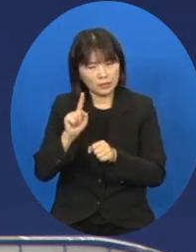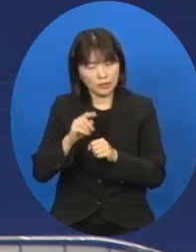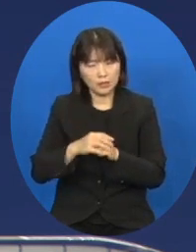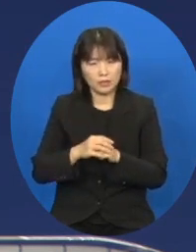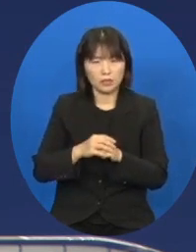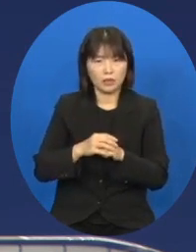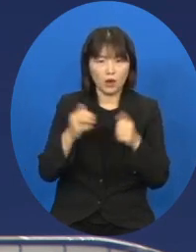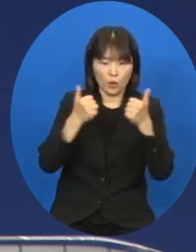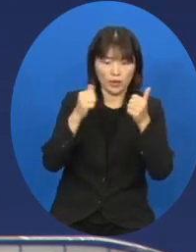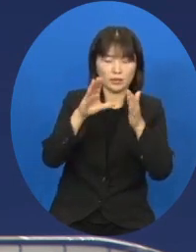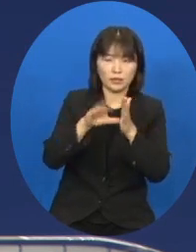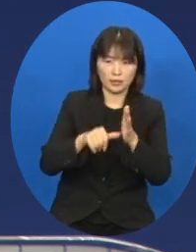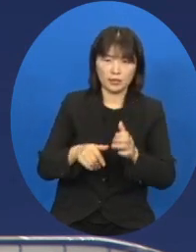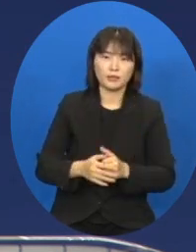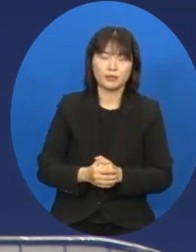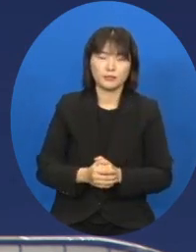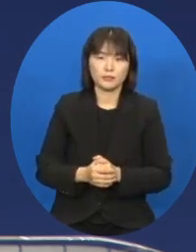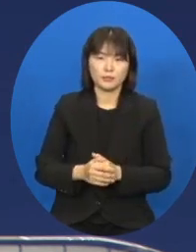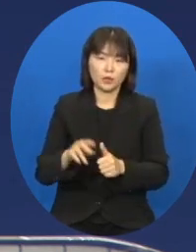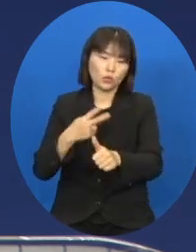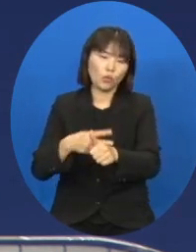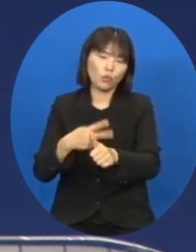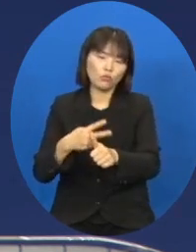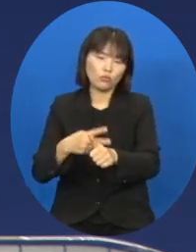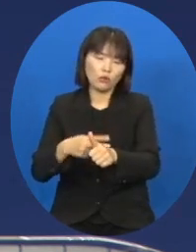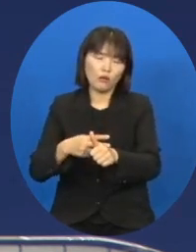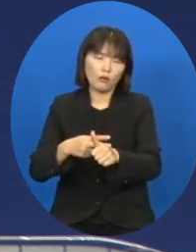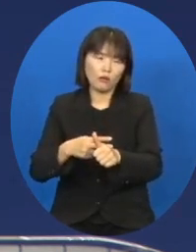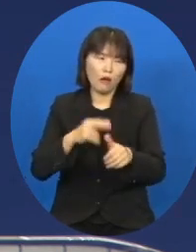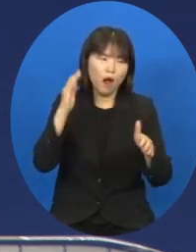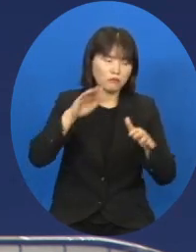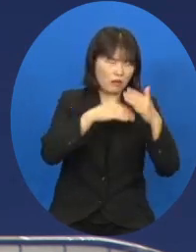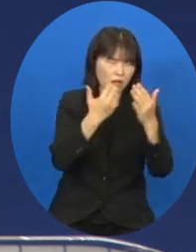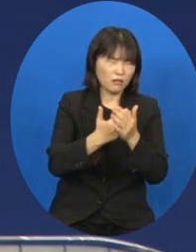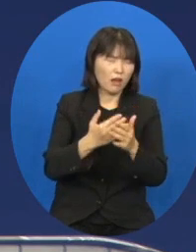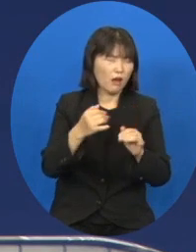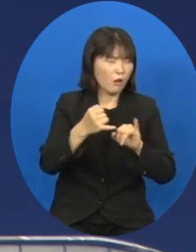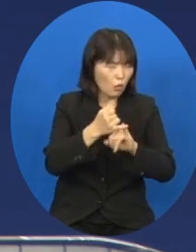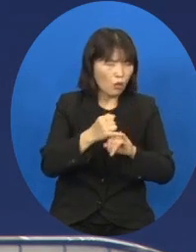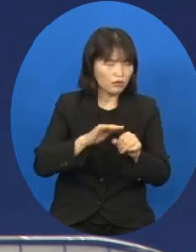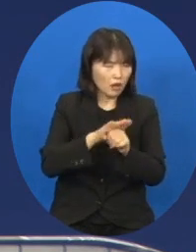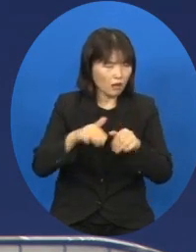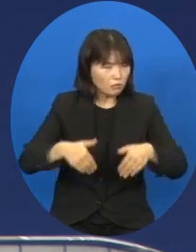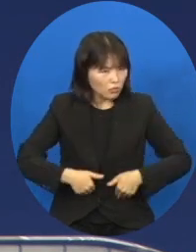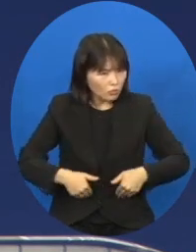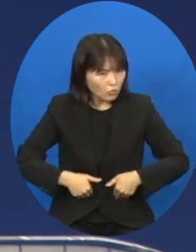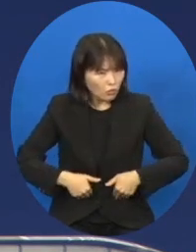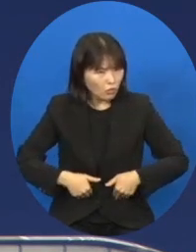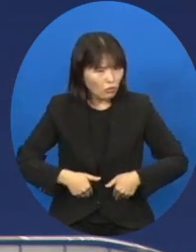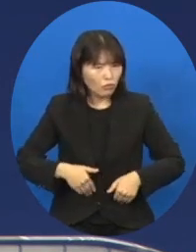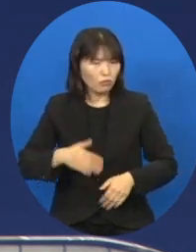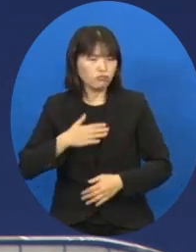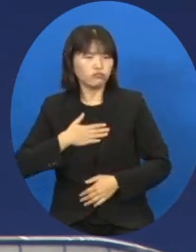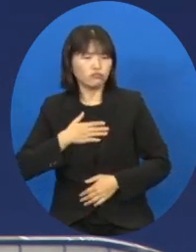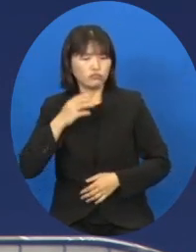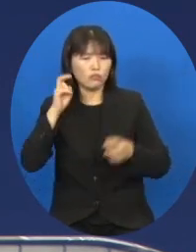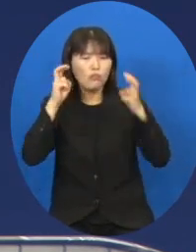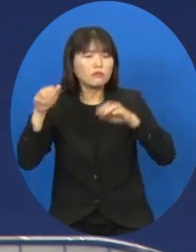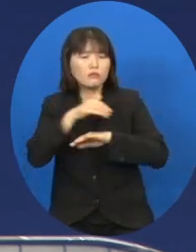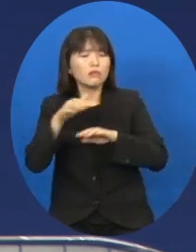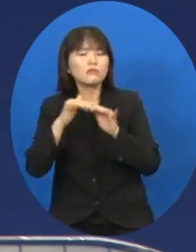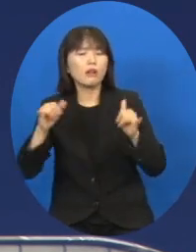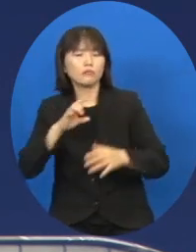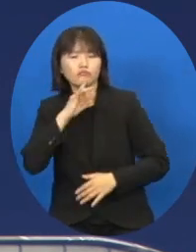회의 시간에 교사라고 학생들을 다 사랑할 필요가 있나요? 우리도 한 명의 직장일